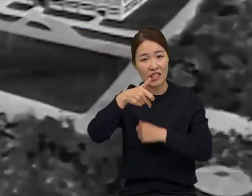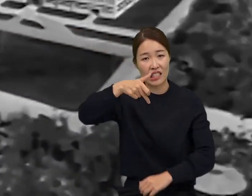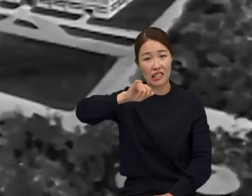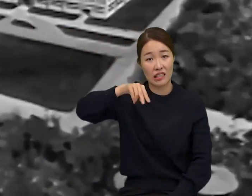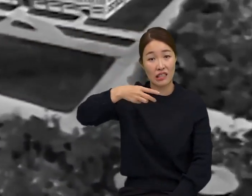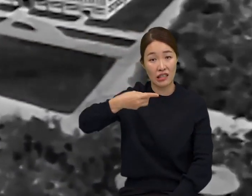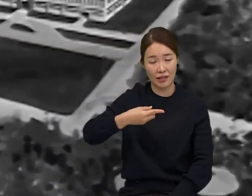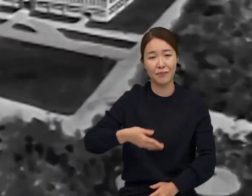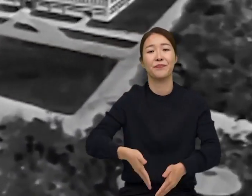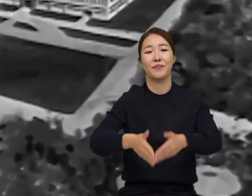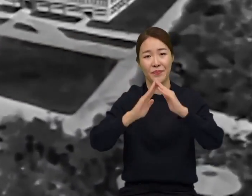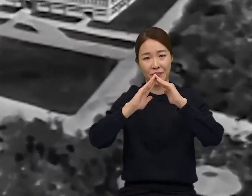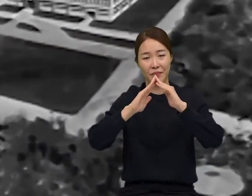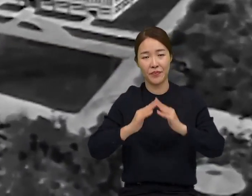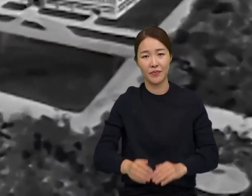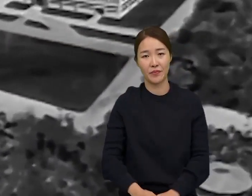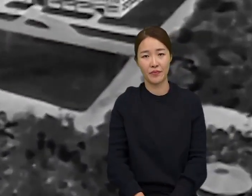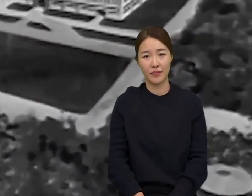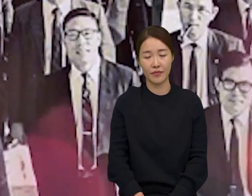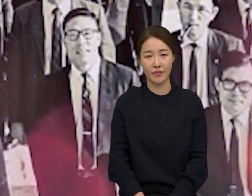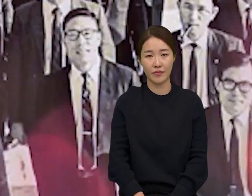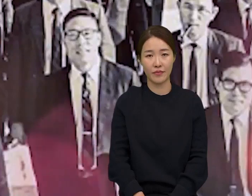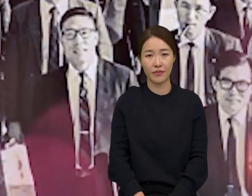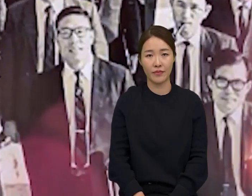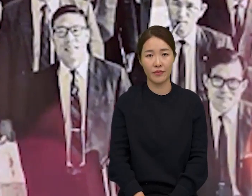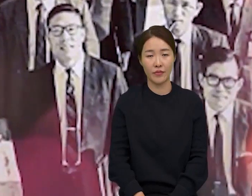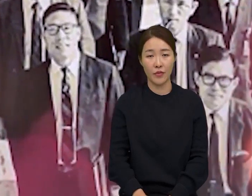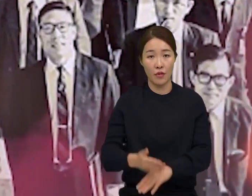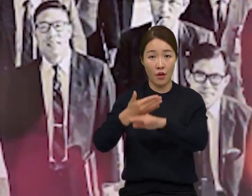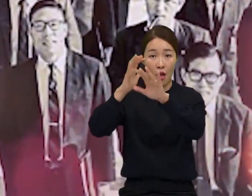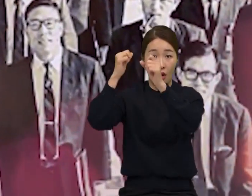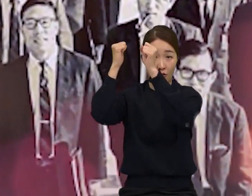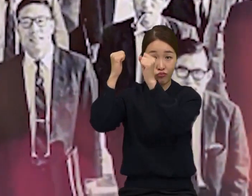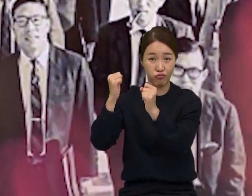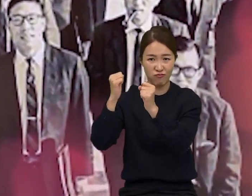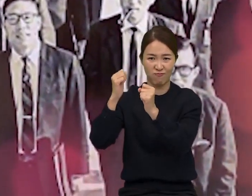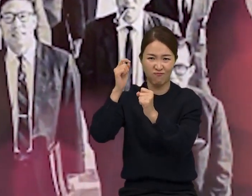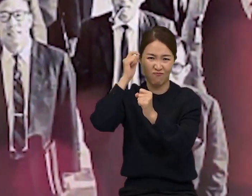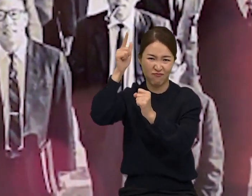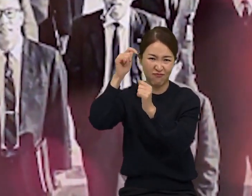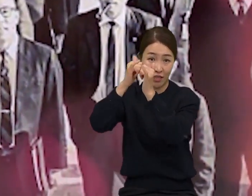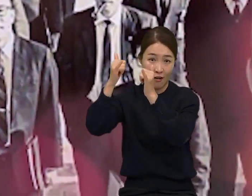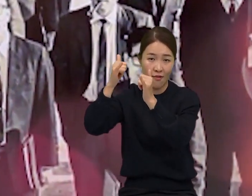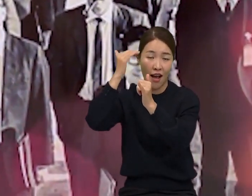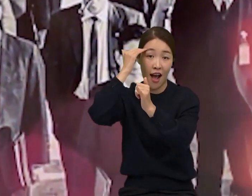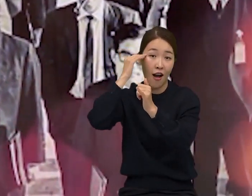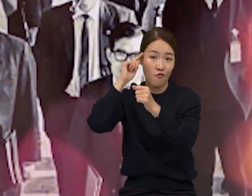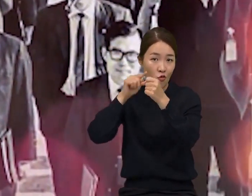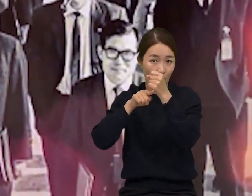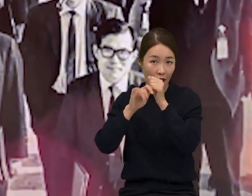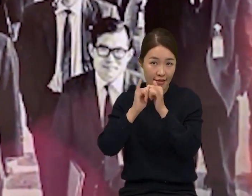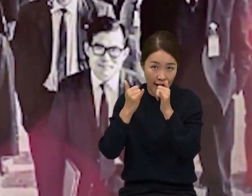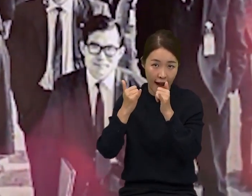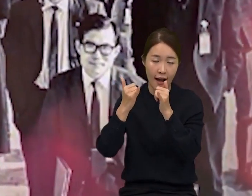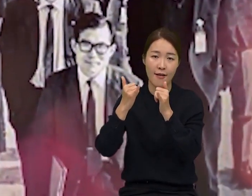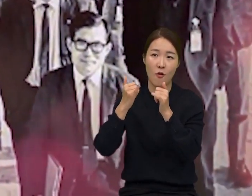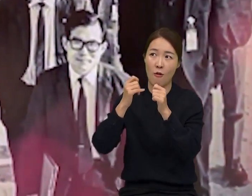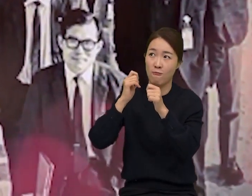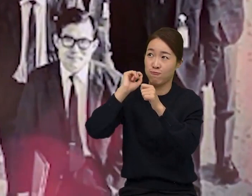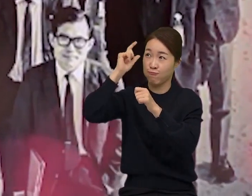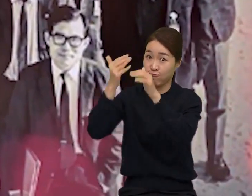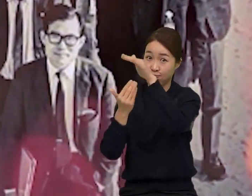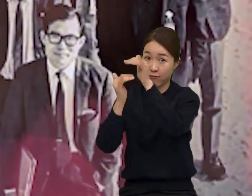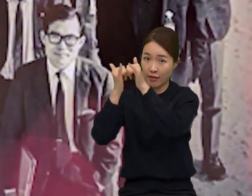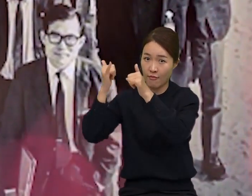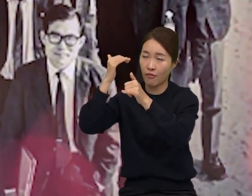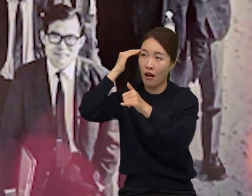즉 키스트를 설립했다. 그리고 해외에 거주하고 있는 우수한 한국인 과학자와 공학자를